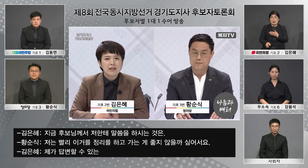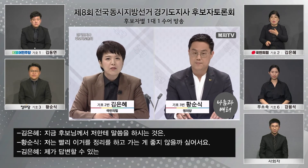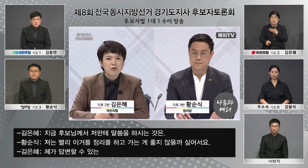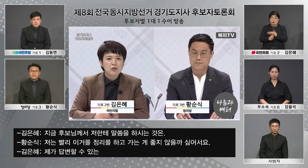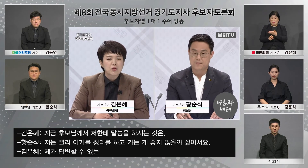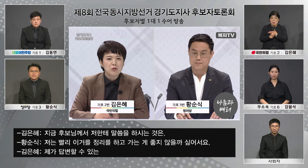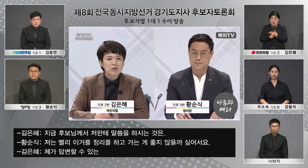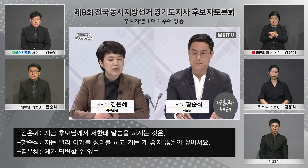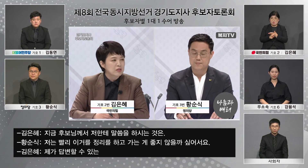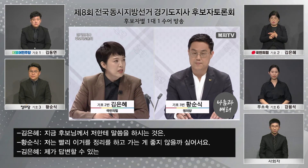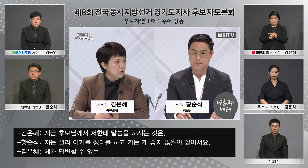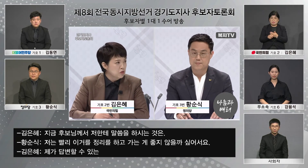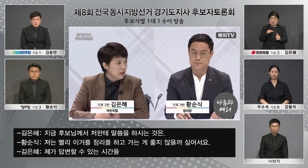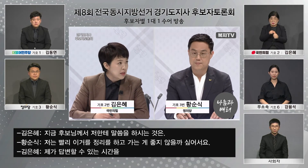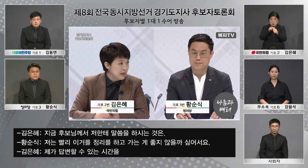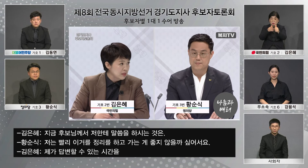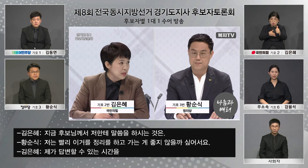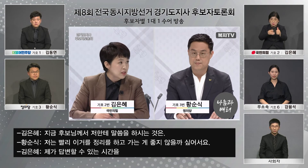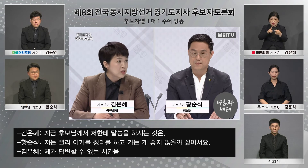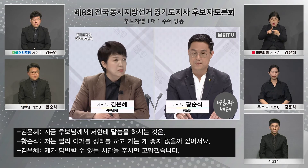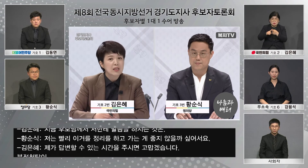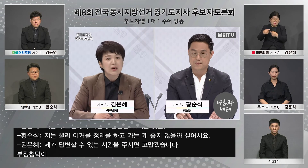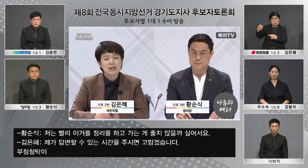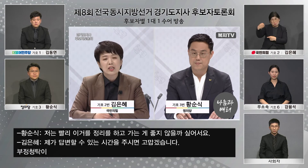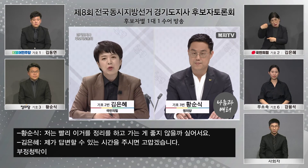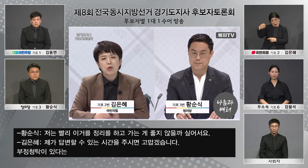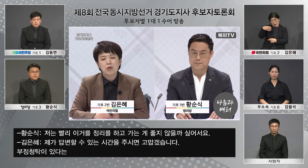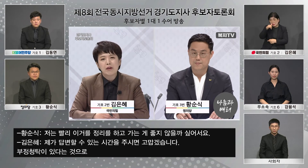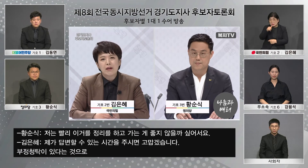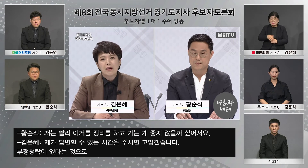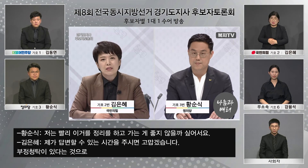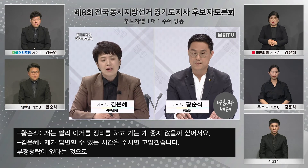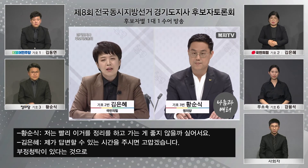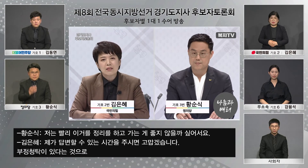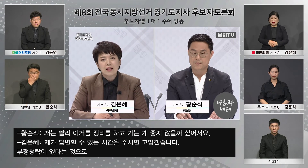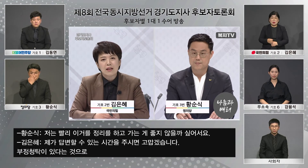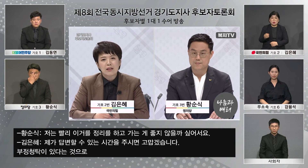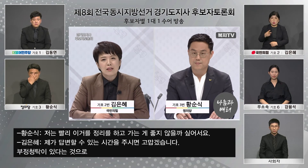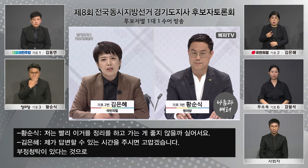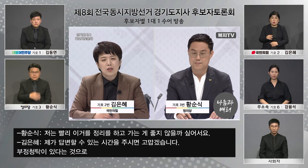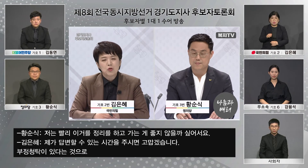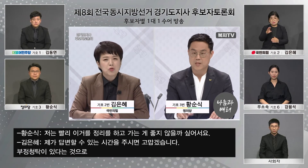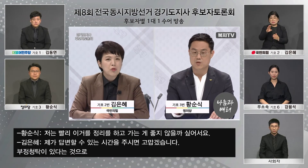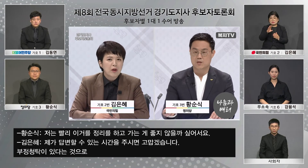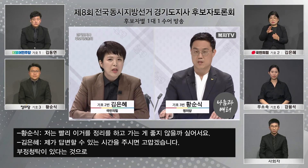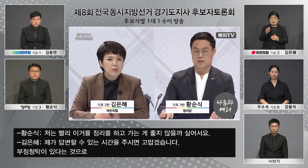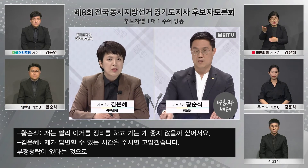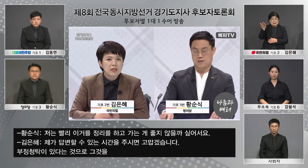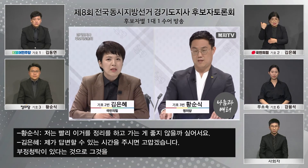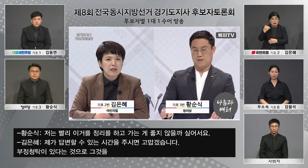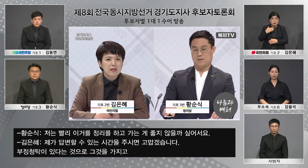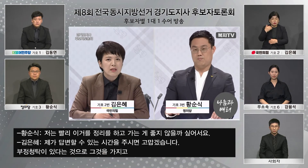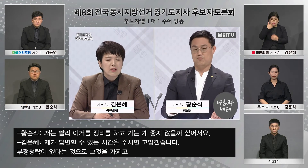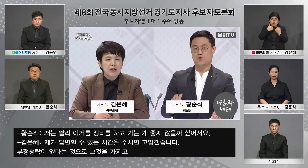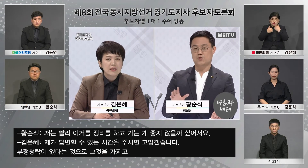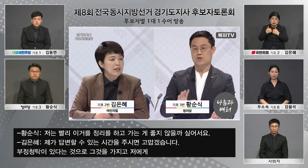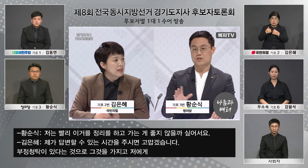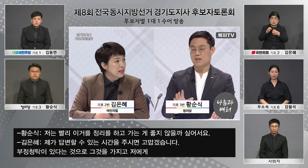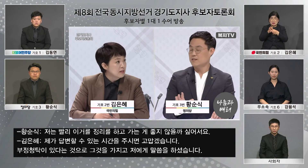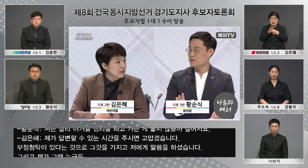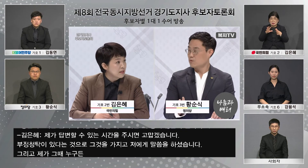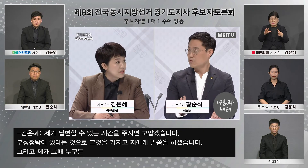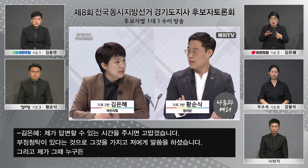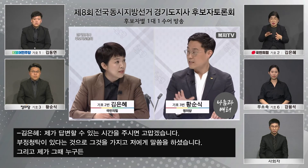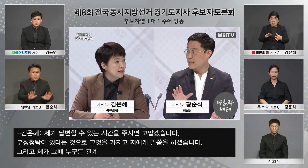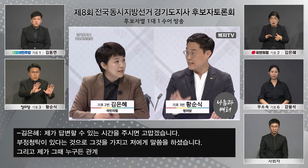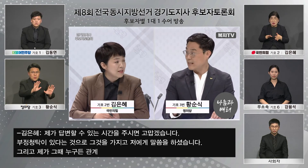부정청탁이 있다는 것으로 그것을 갖고 저한테 말씀을 하셨습니다. 그리고 제가 그때 누구든 관계없이 인사를 할